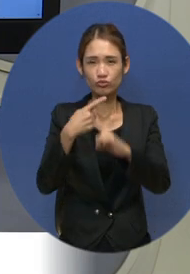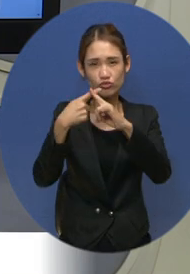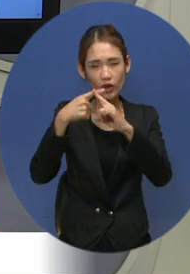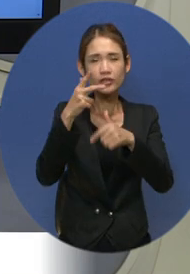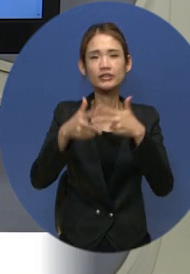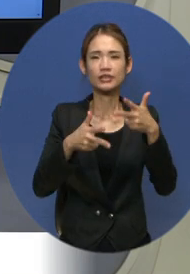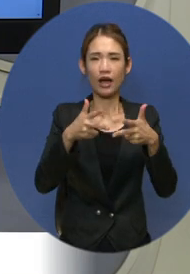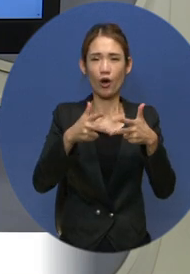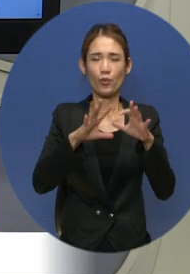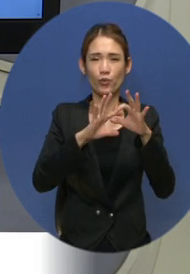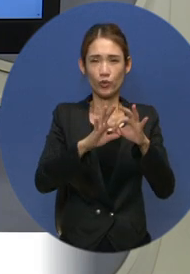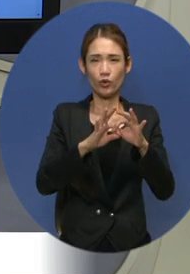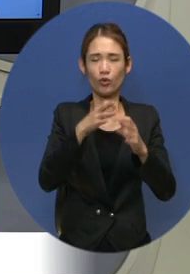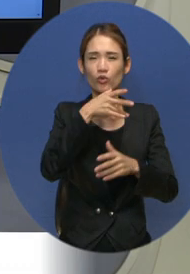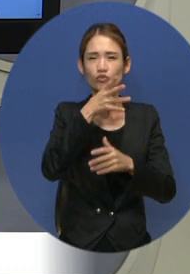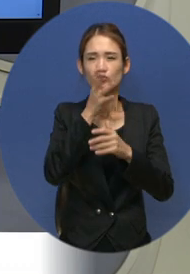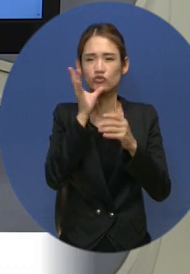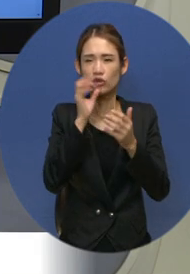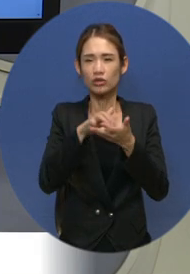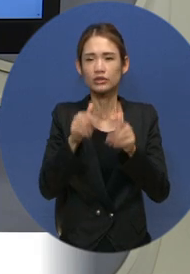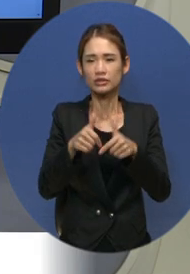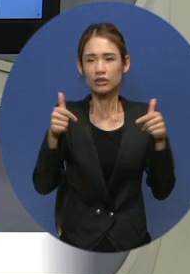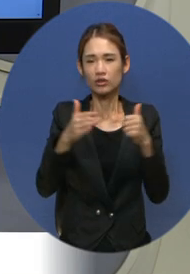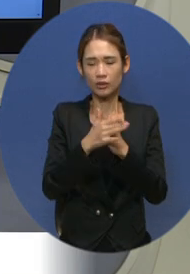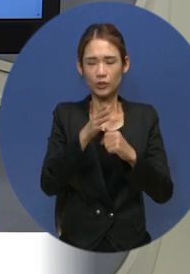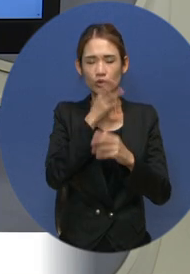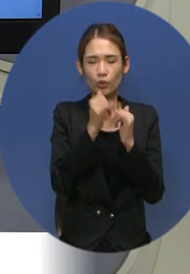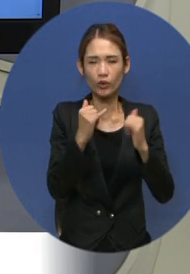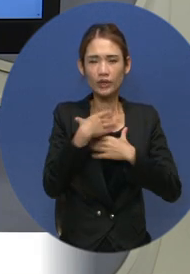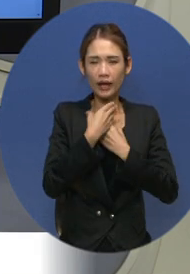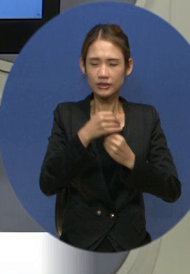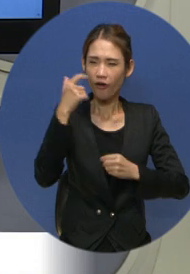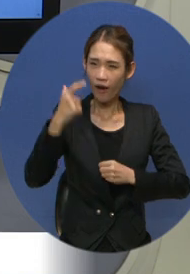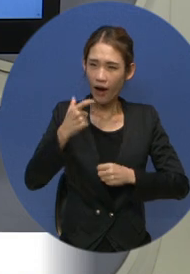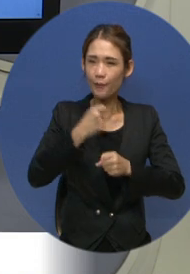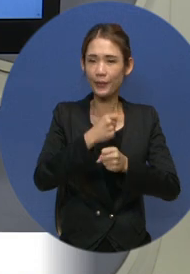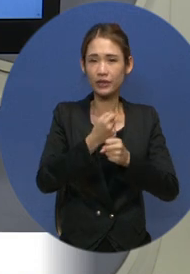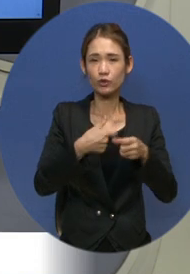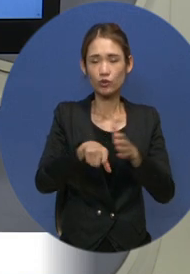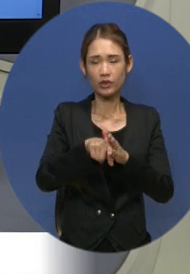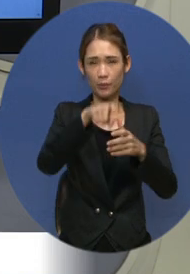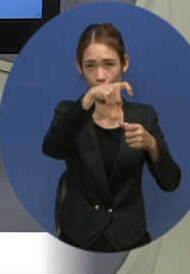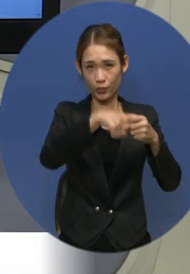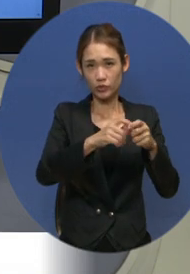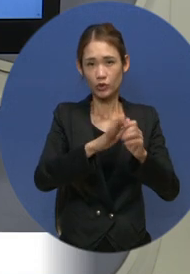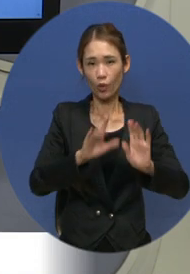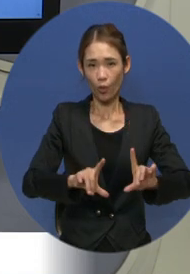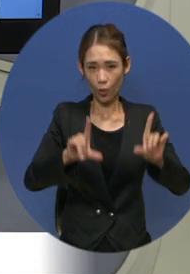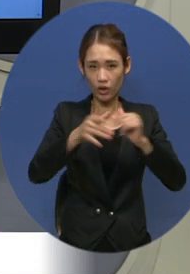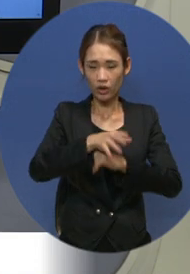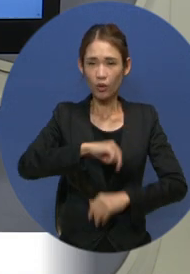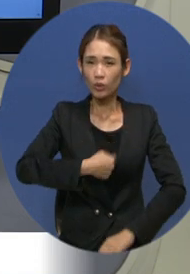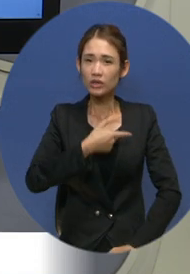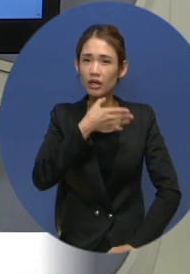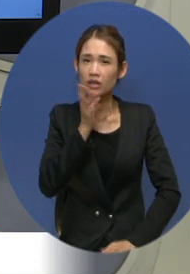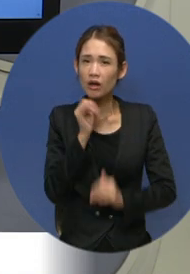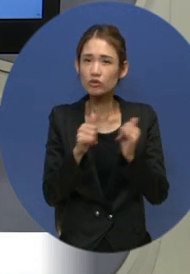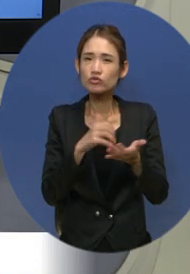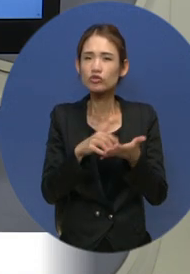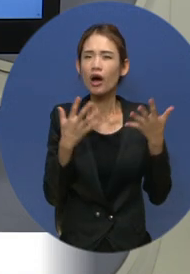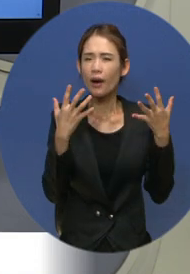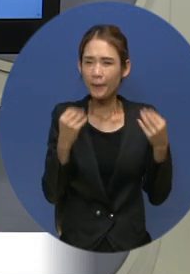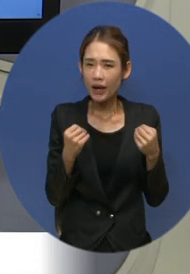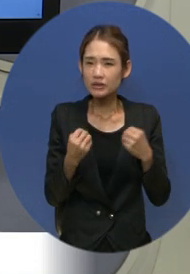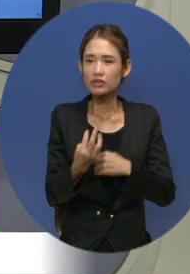고령화 증가에 따라 놓인 안전을 강화하기 위해 마련된 는데요 올해는 독거노인 수가 가장 많은